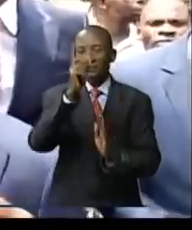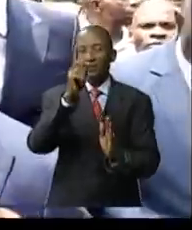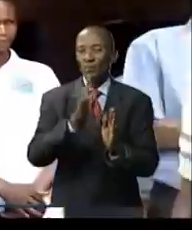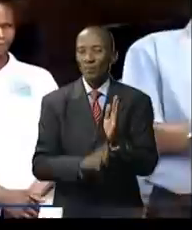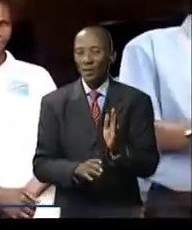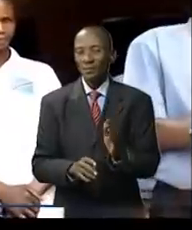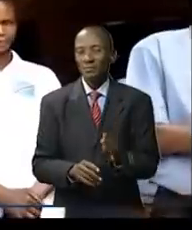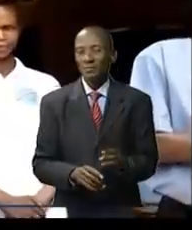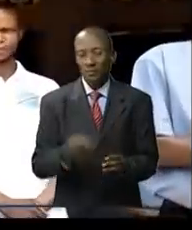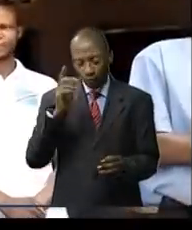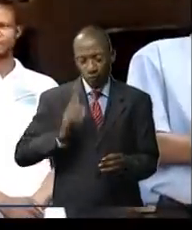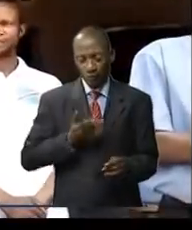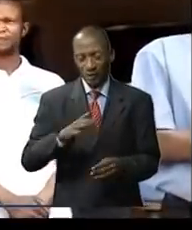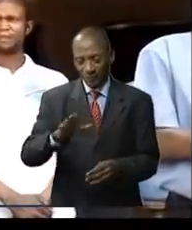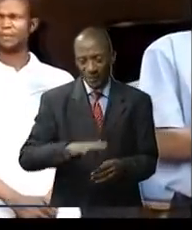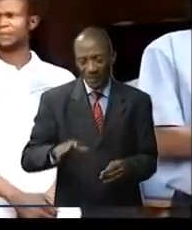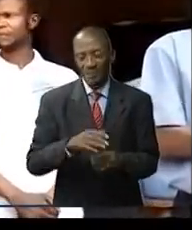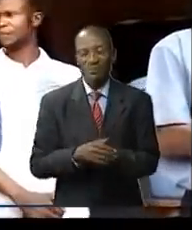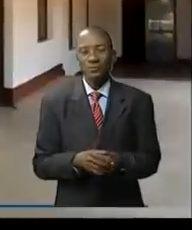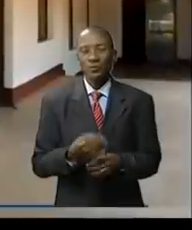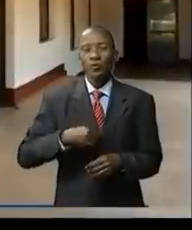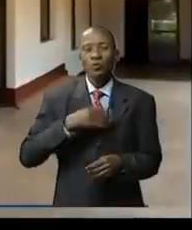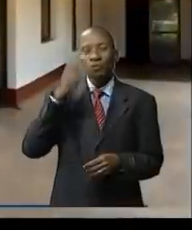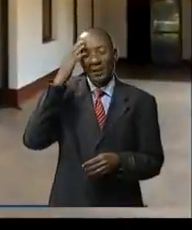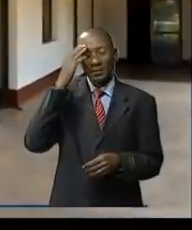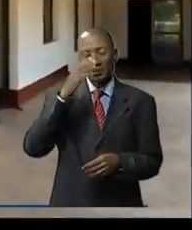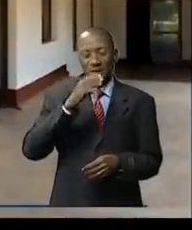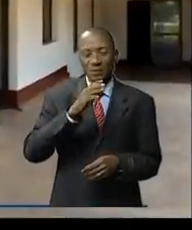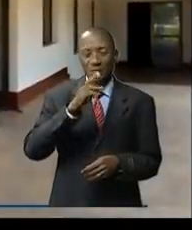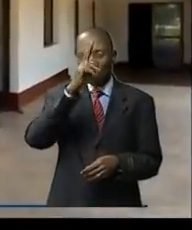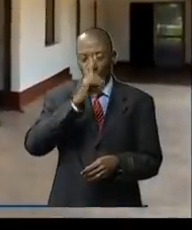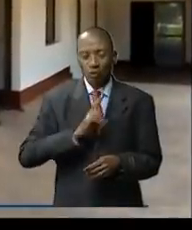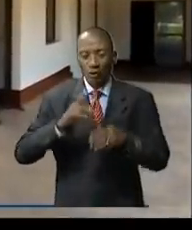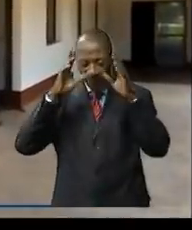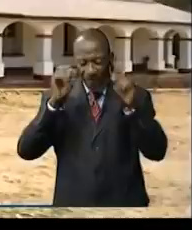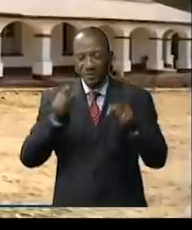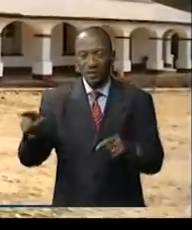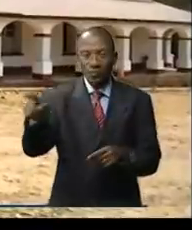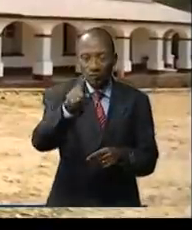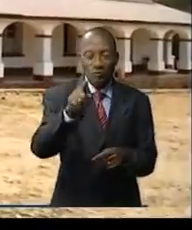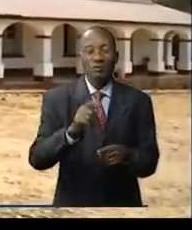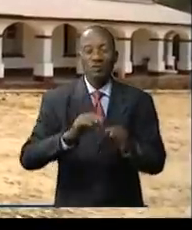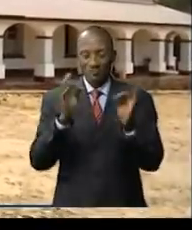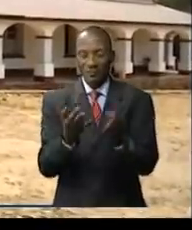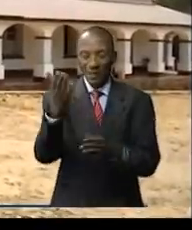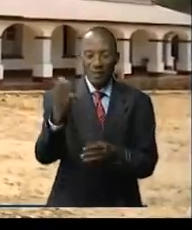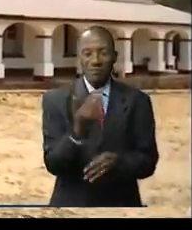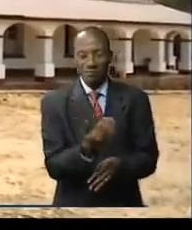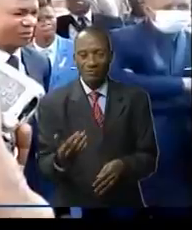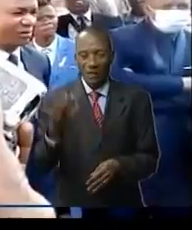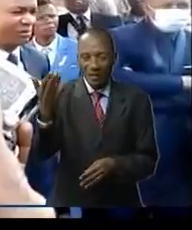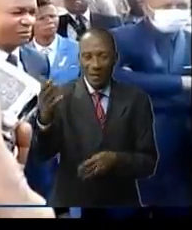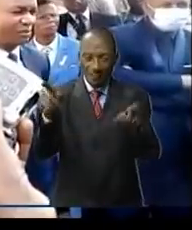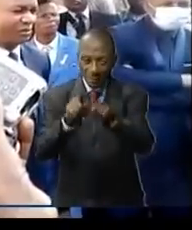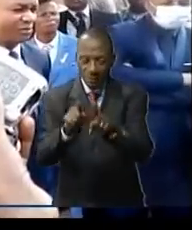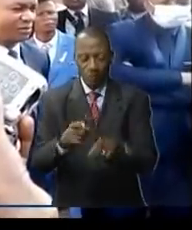l'État. Nous osons croire, honorable Président, vous êtes membre d'une famille, vous avez une famille, vous avez des enfants comme nous. En